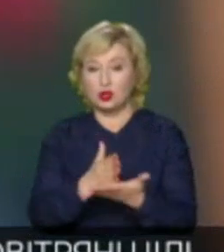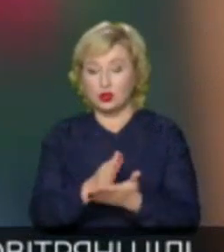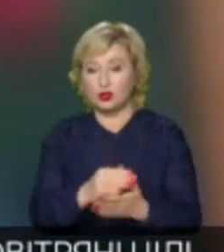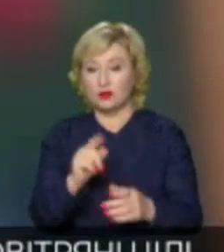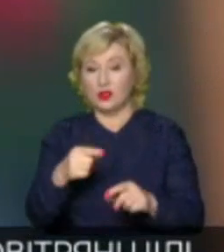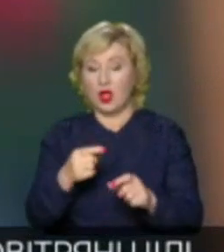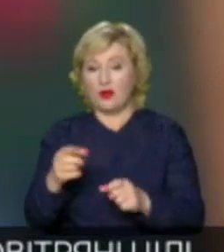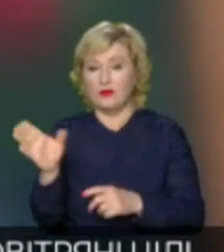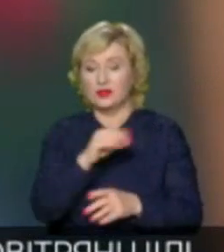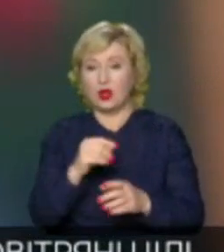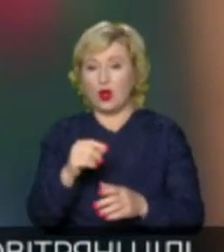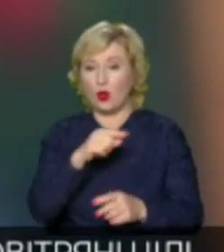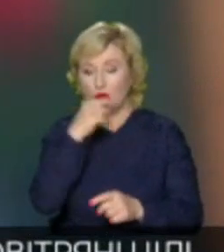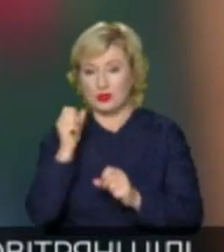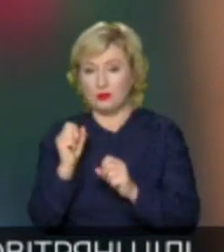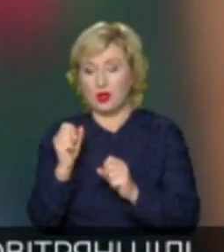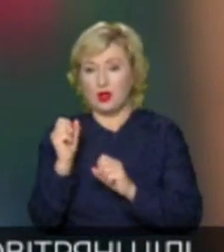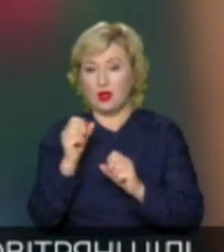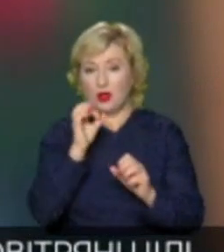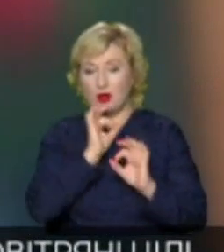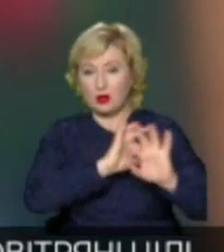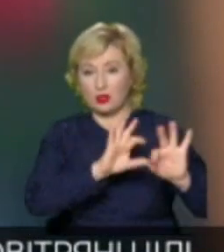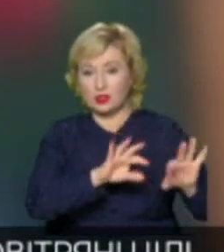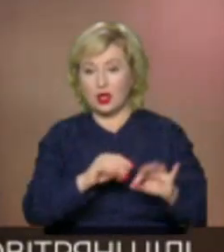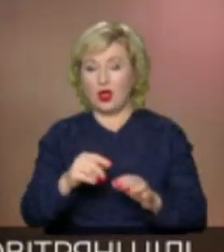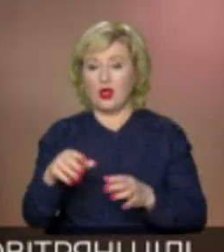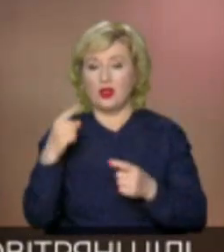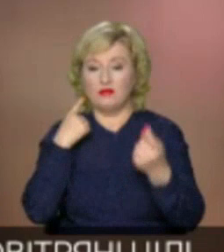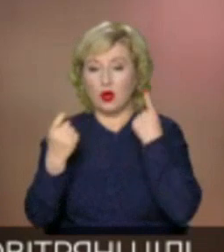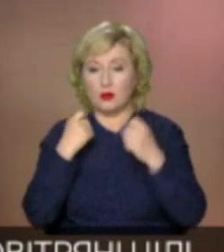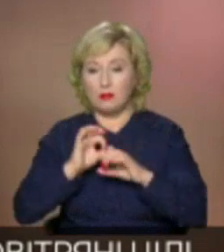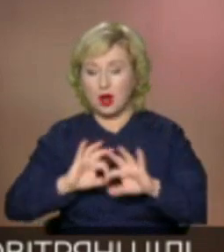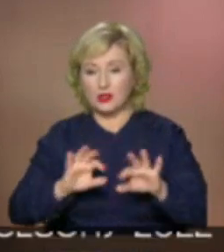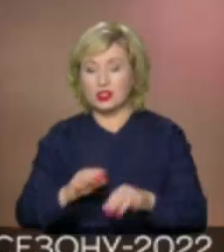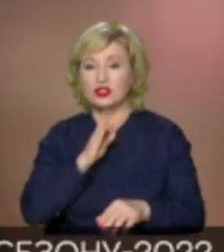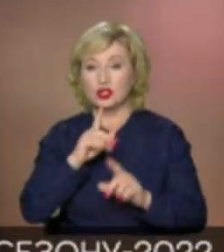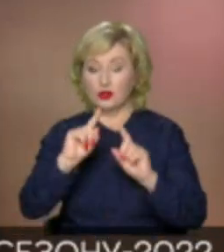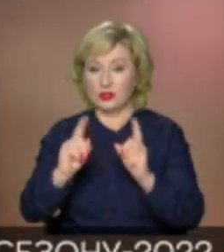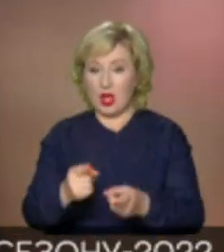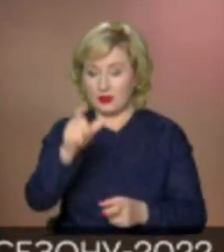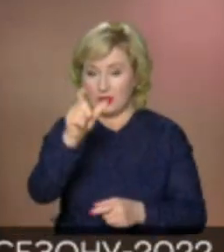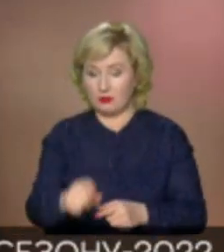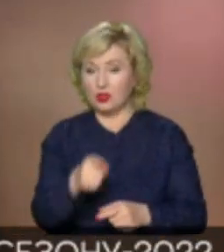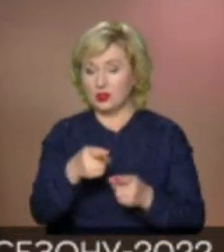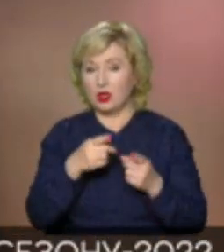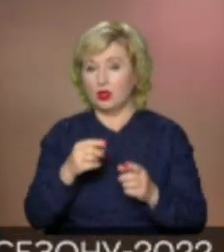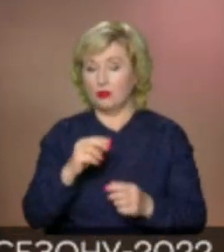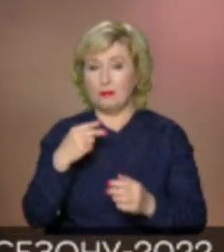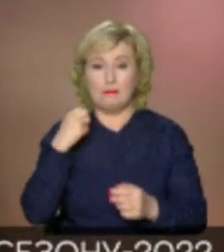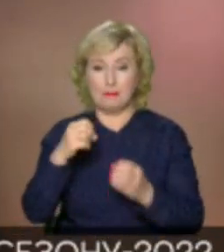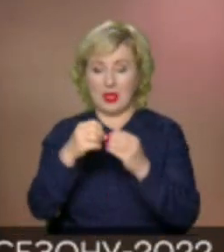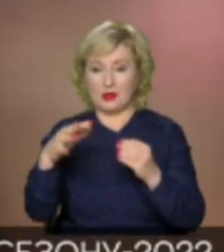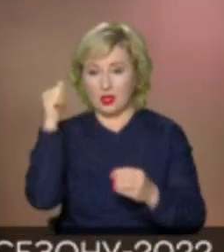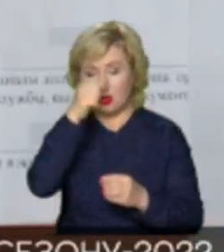зливала окупантам інформацію маршрутів і техніки Збройних сил України на Луганщині. Жінку затримали, їй загрожує до 15 років